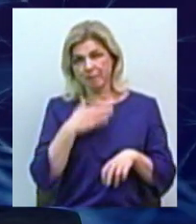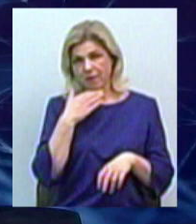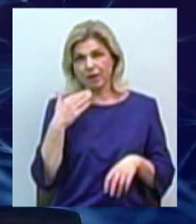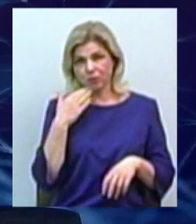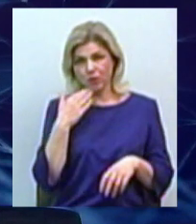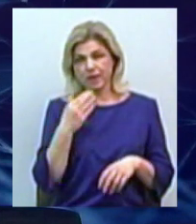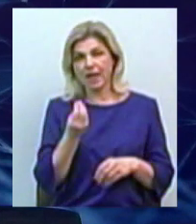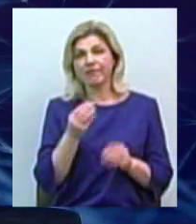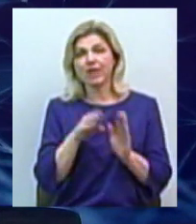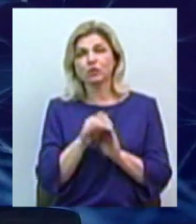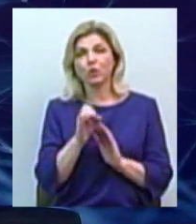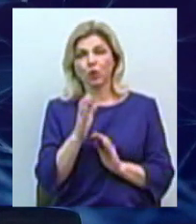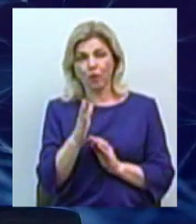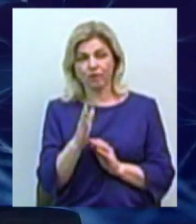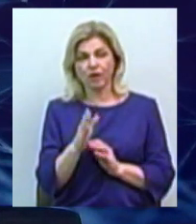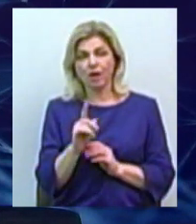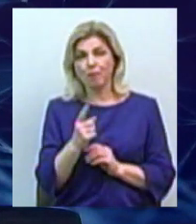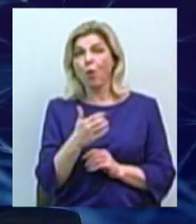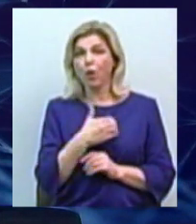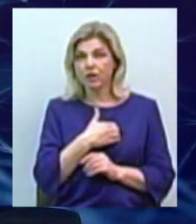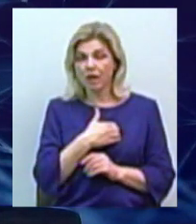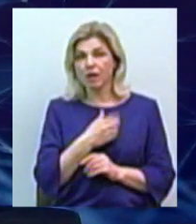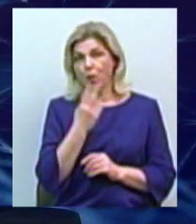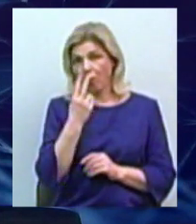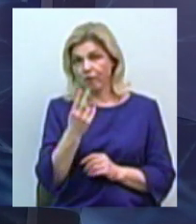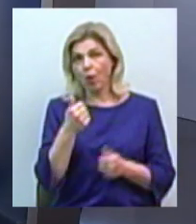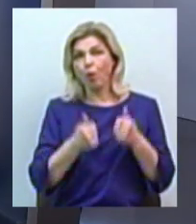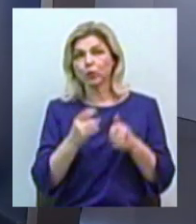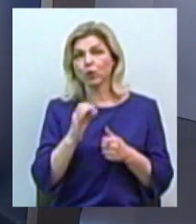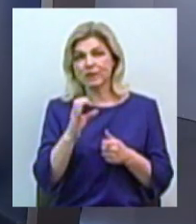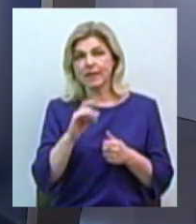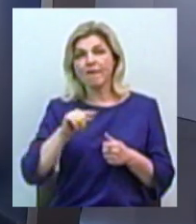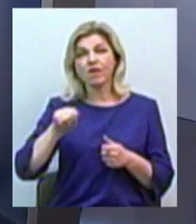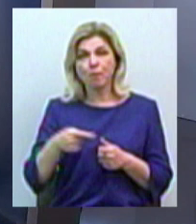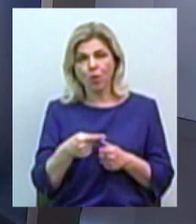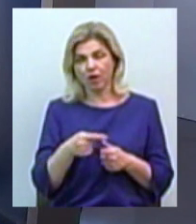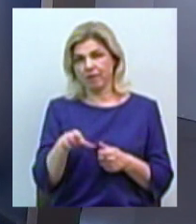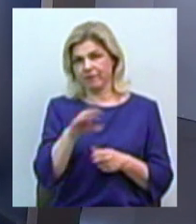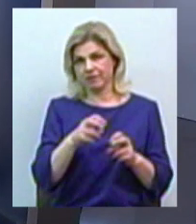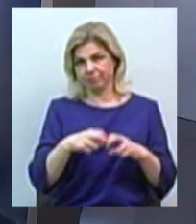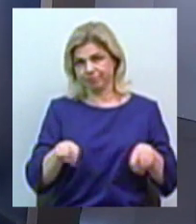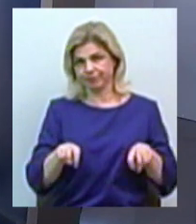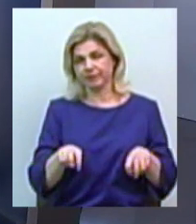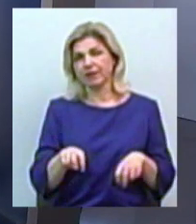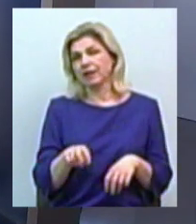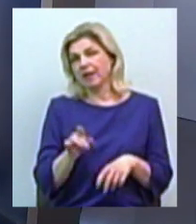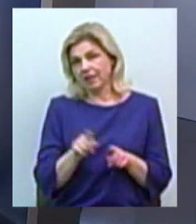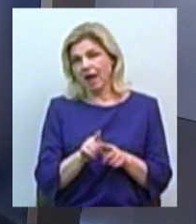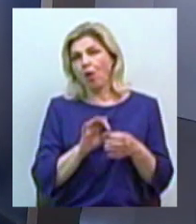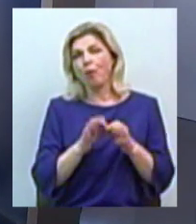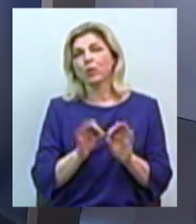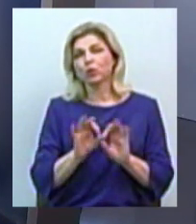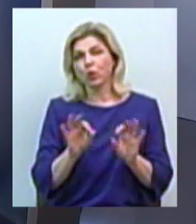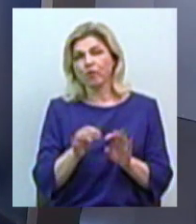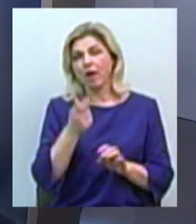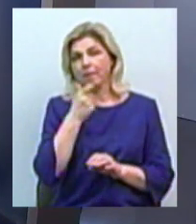всіх інвесторів, тому що то тільки вони хотіли, одна фірма. А потім побачили конкурсні вимоги і ну, це так зі слів, так обґрунтовує це пан міністр.